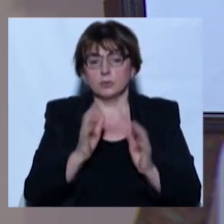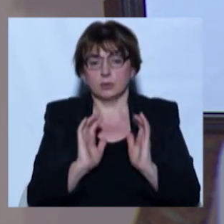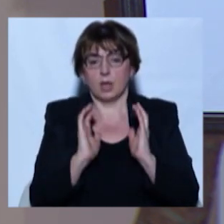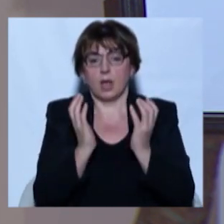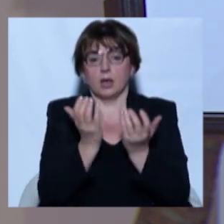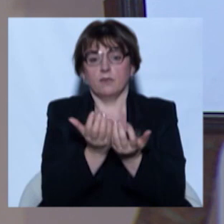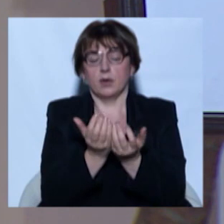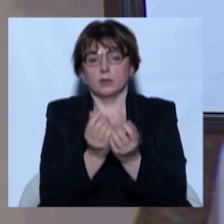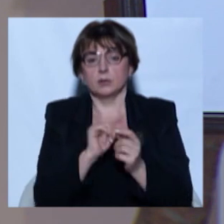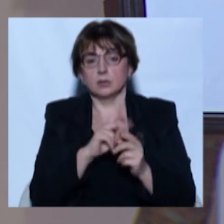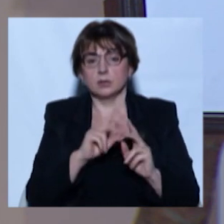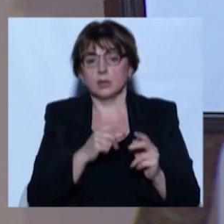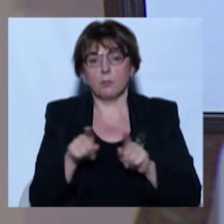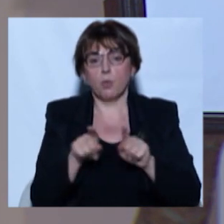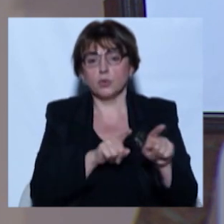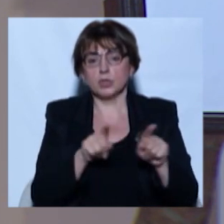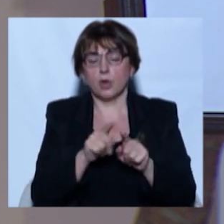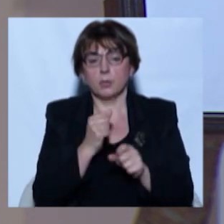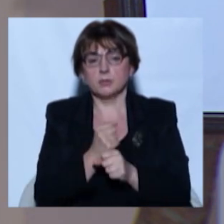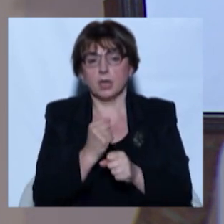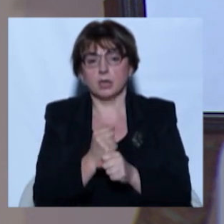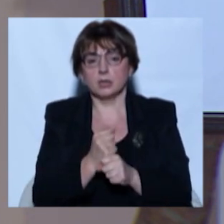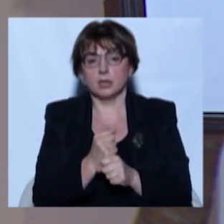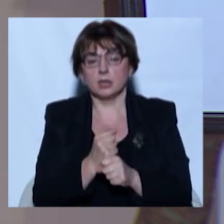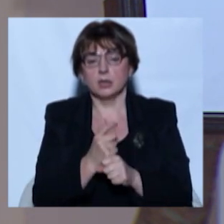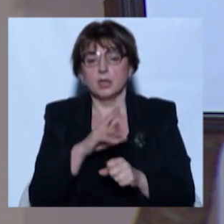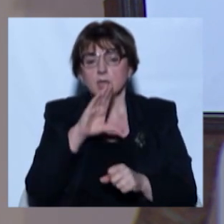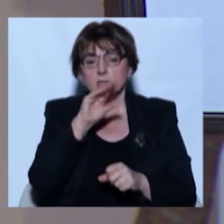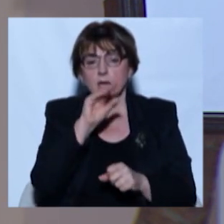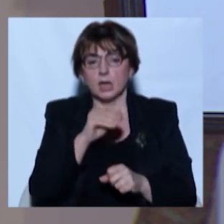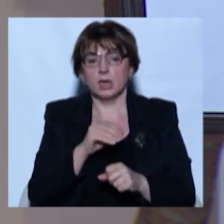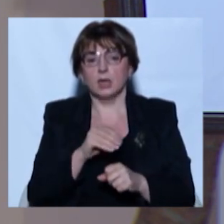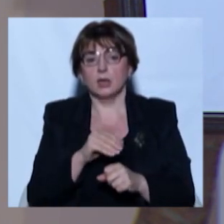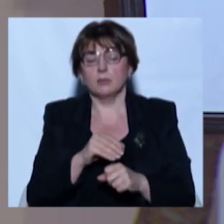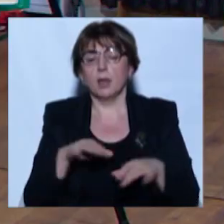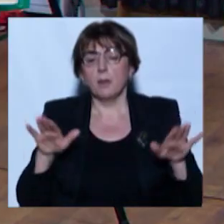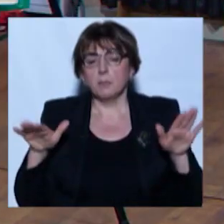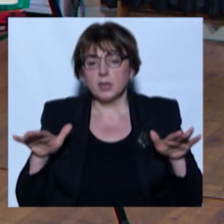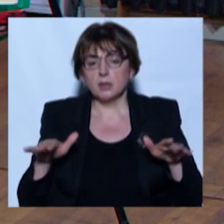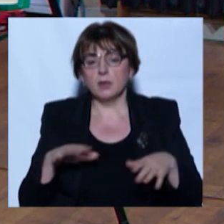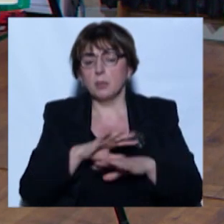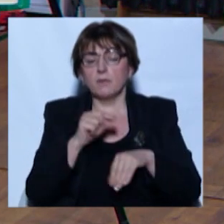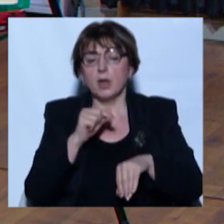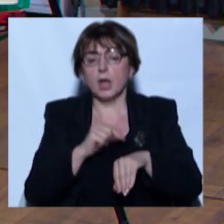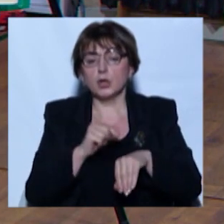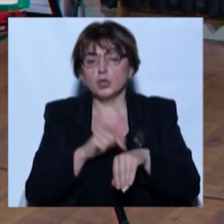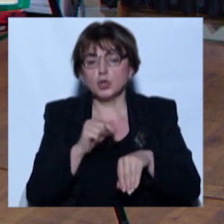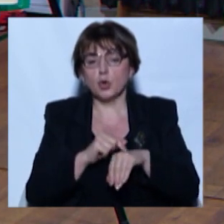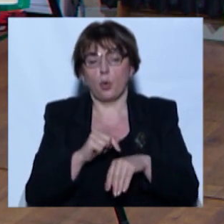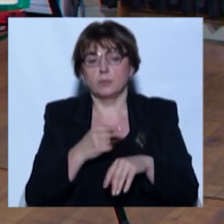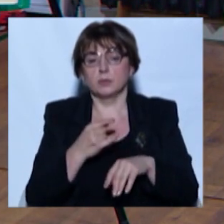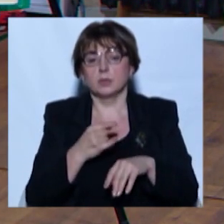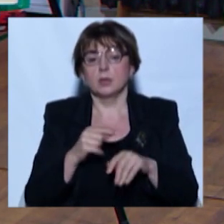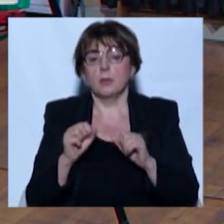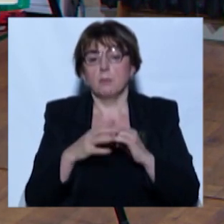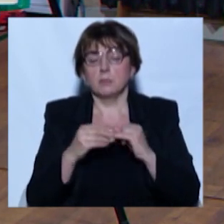რაღაც წარმოუდგენელ მოძრაობებს ახორციელებენ, ძაღლები, რა ვიცი, ფრინველები, ყველა გრძნობს მიწისძვრას, მაგრამ